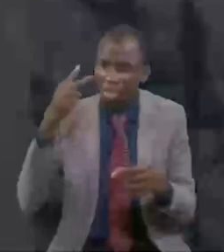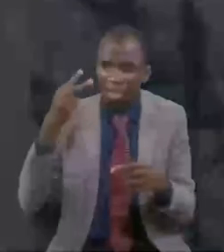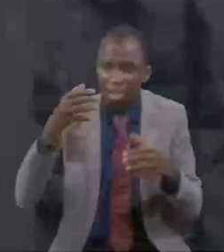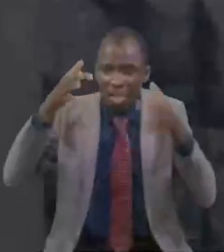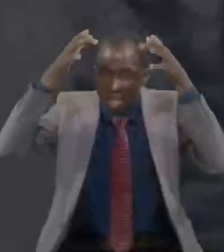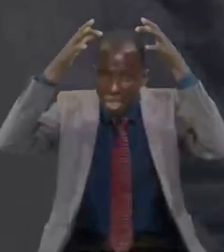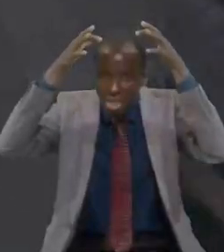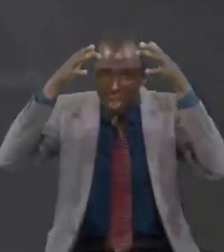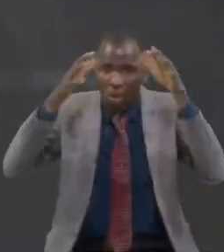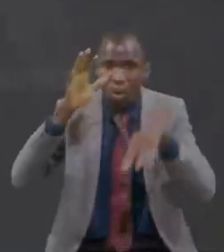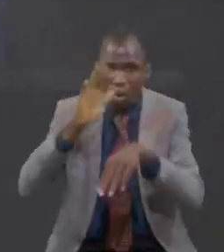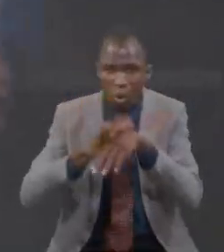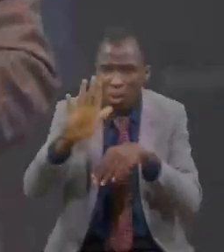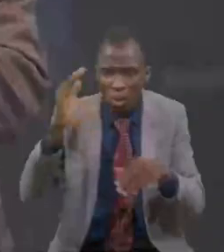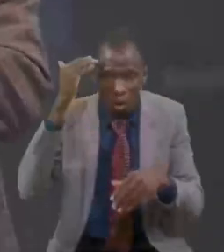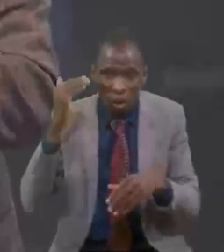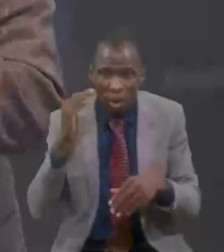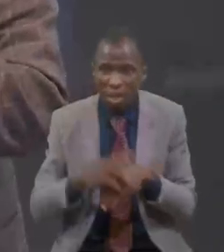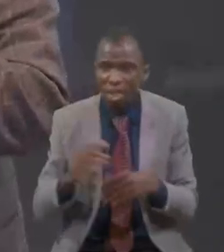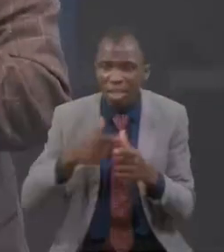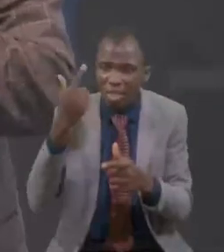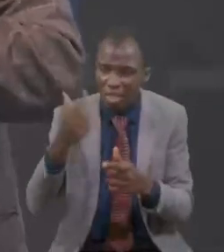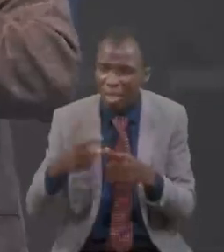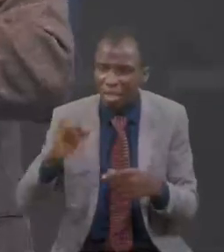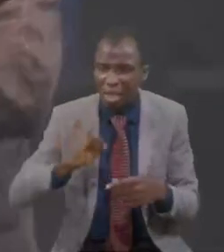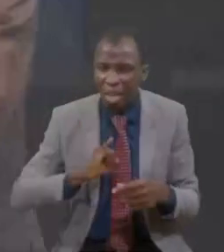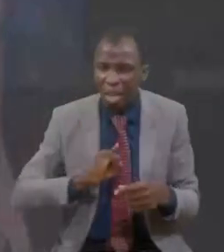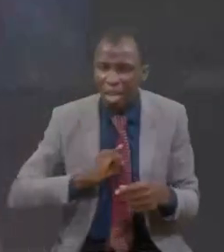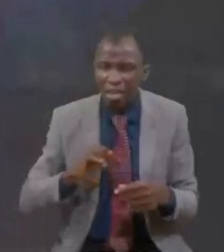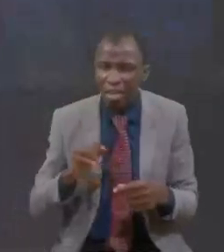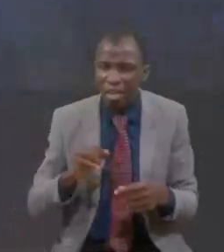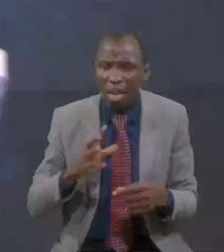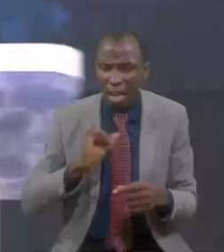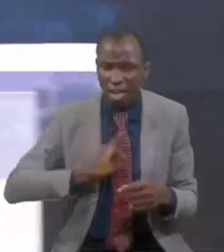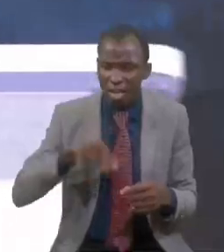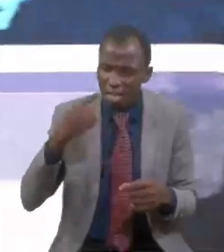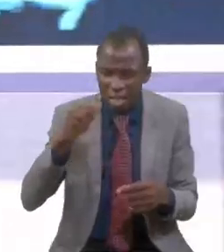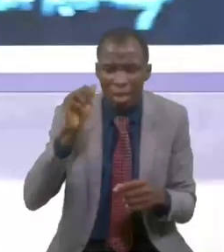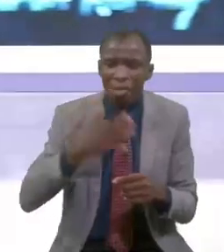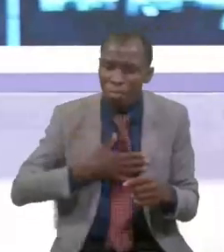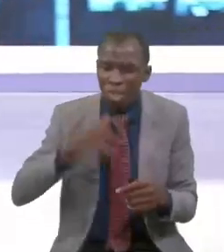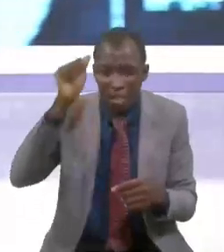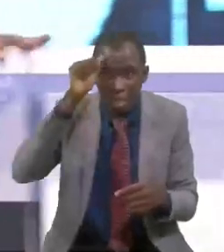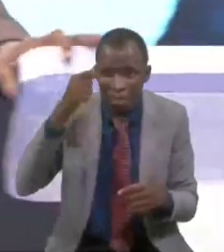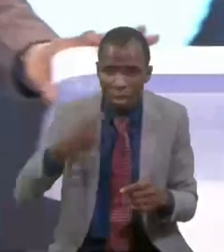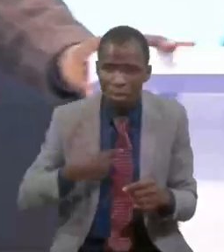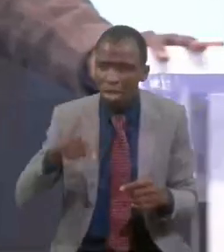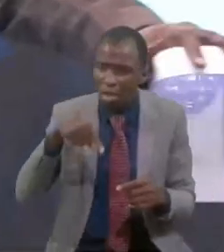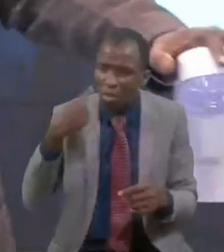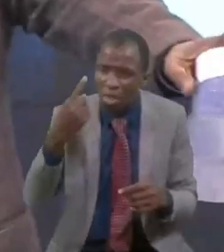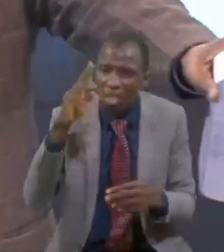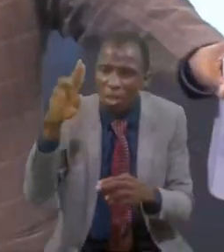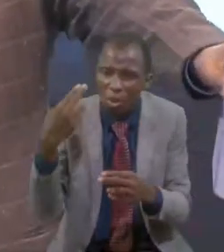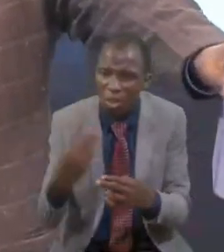en êtes revêtu et il y a une couronne sur votre tête et je dis mais rappelle-moi ton nom et dit que votre